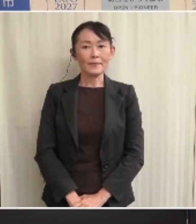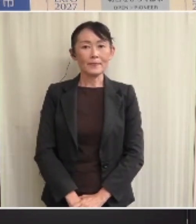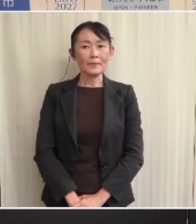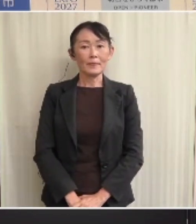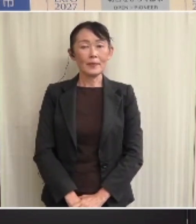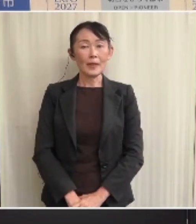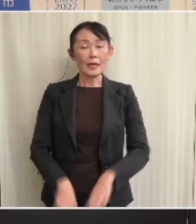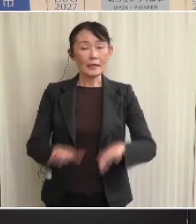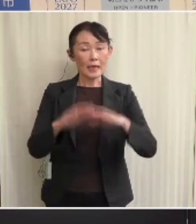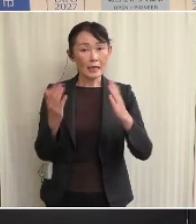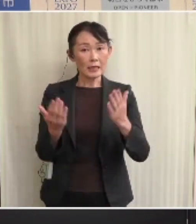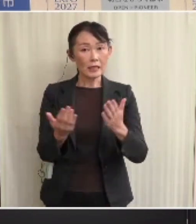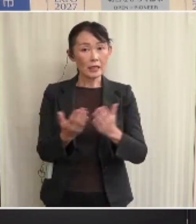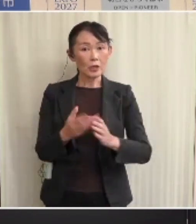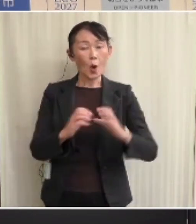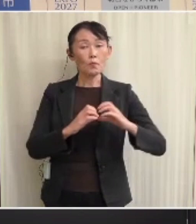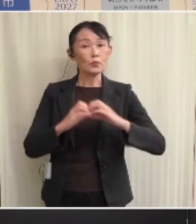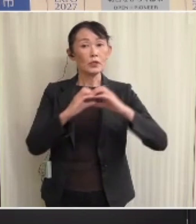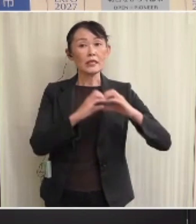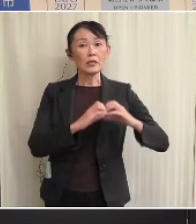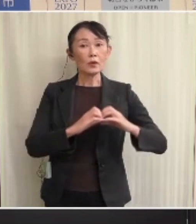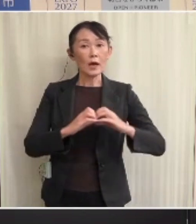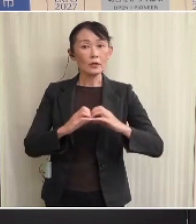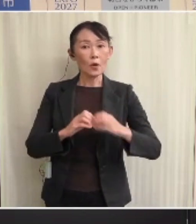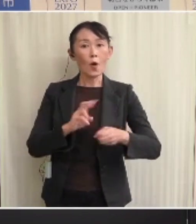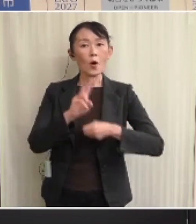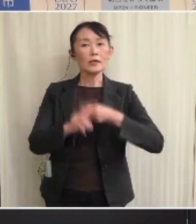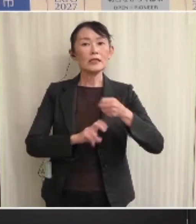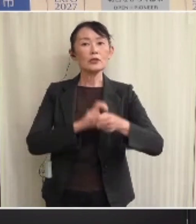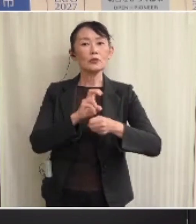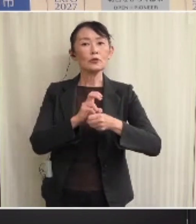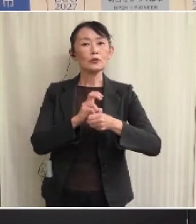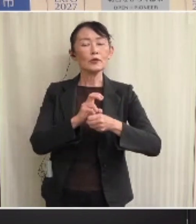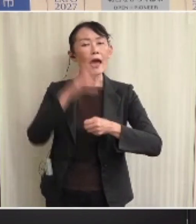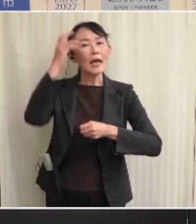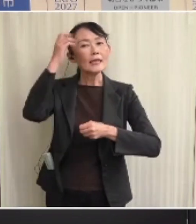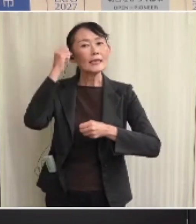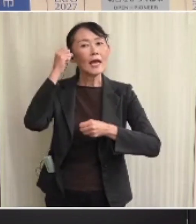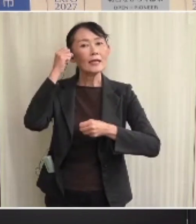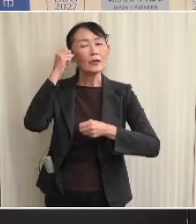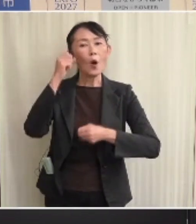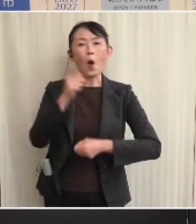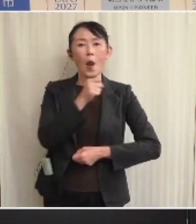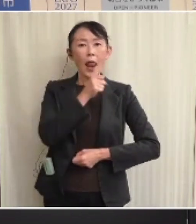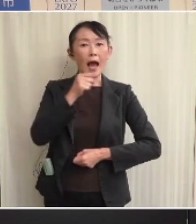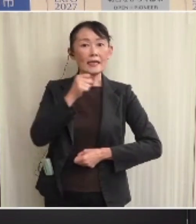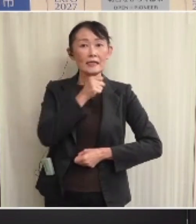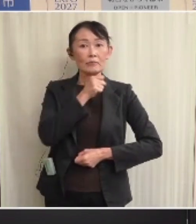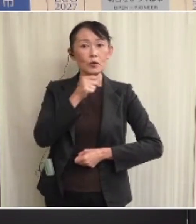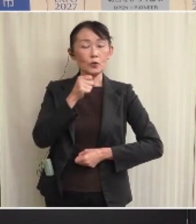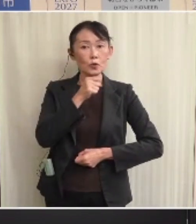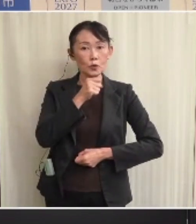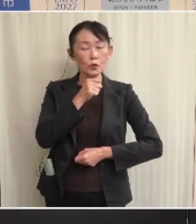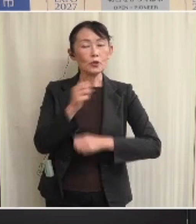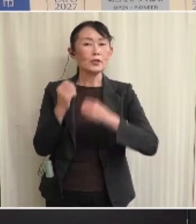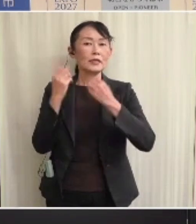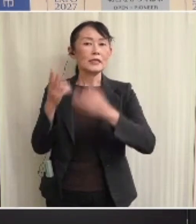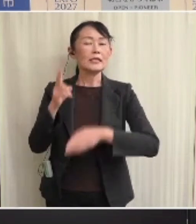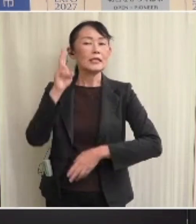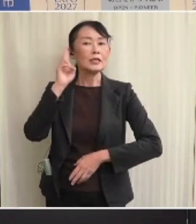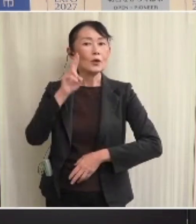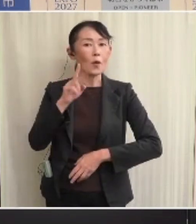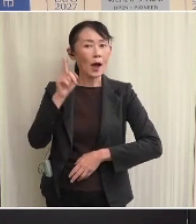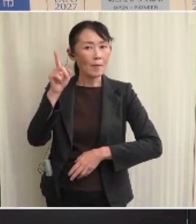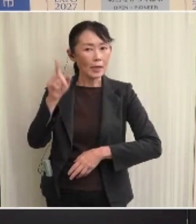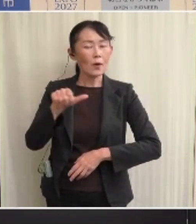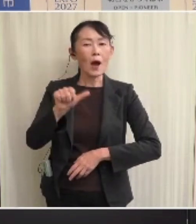全プリキュアの、20周年記念のアニバーサリーのライブを、アリーナの方で、行っ